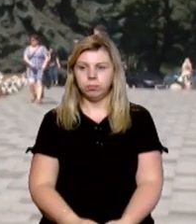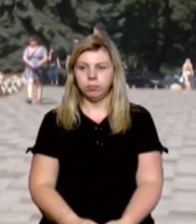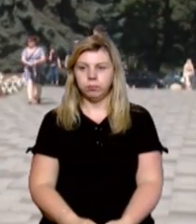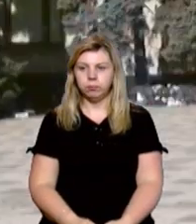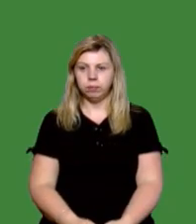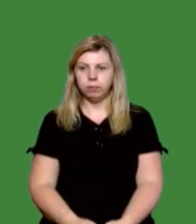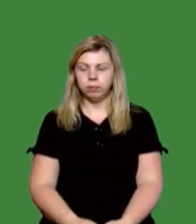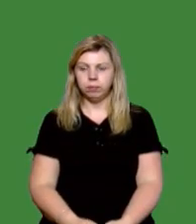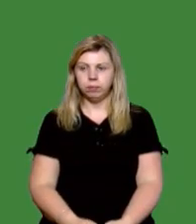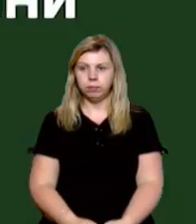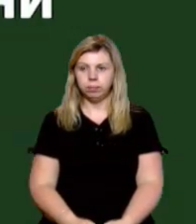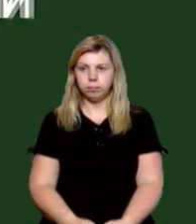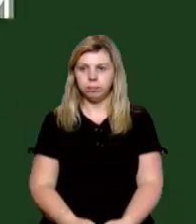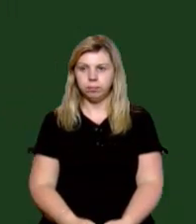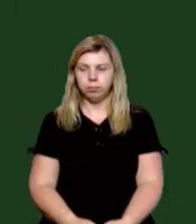Музика